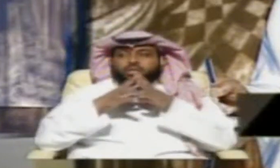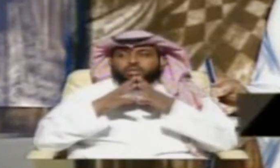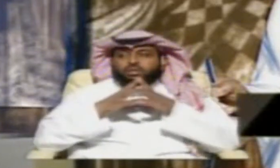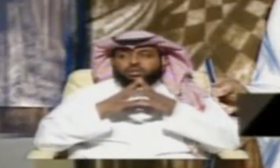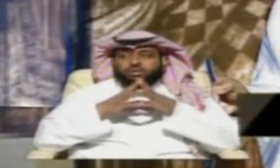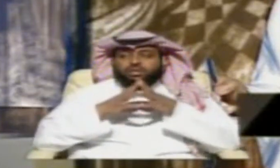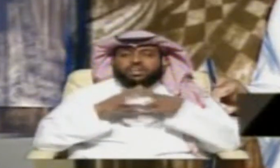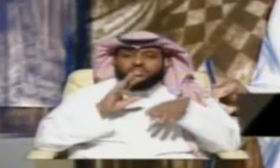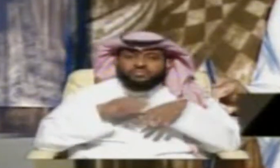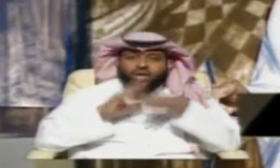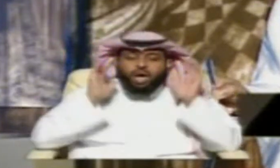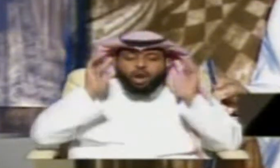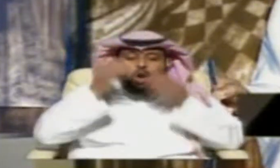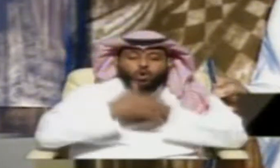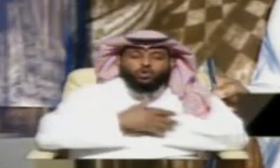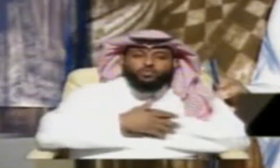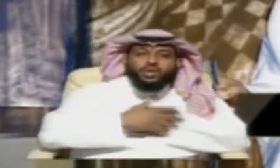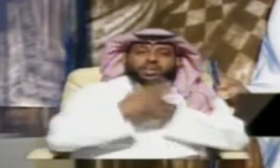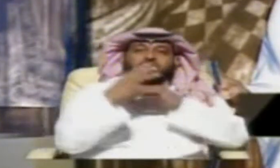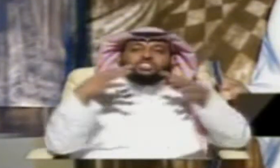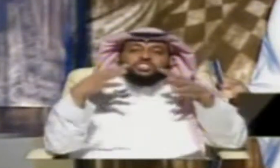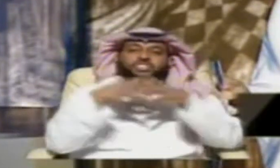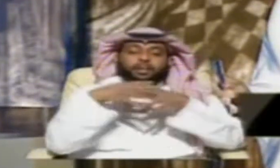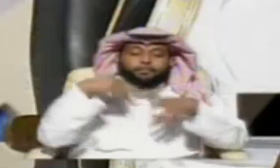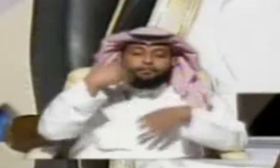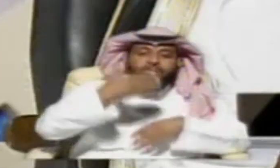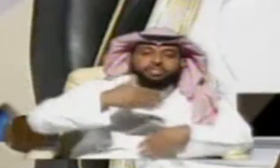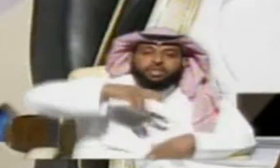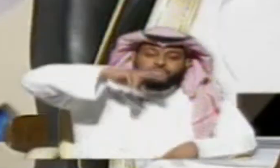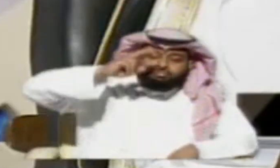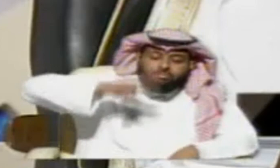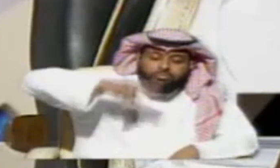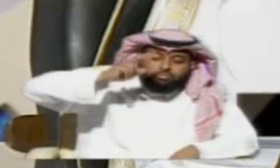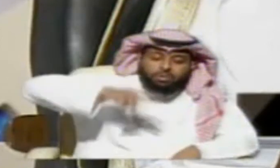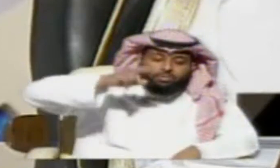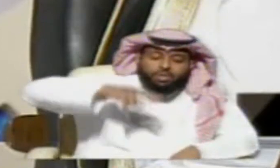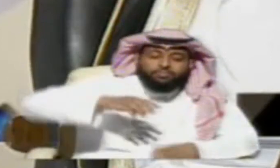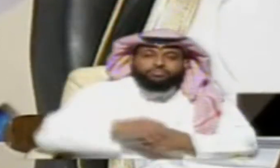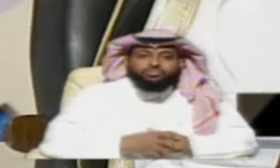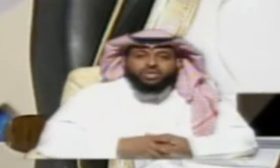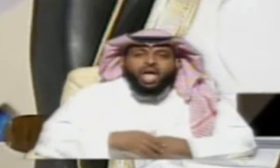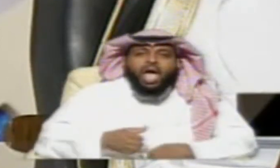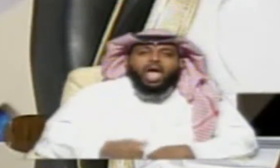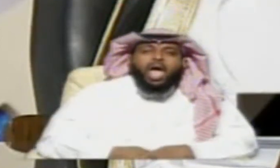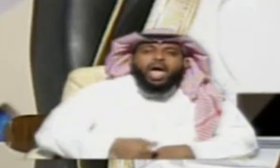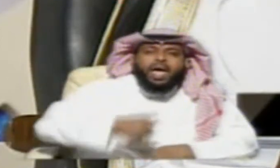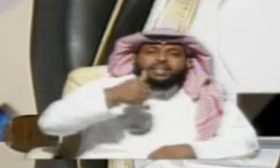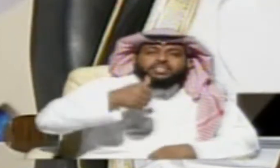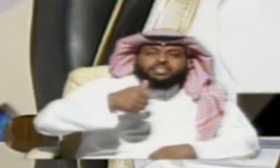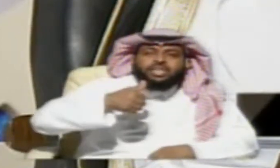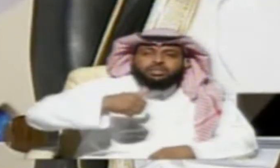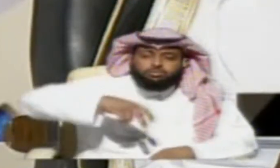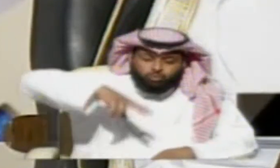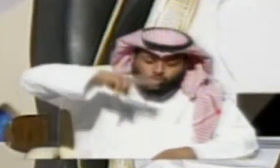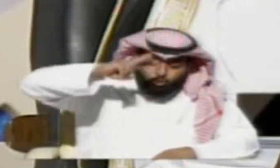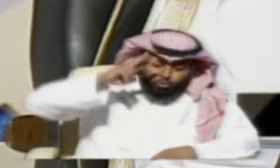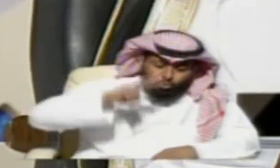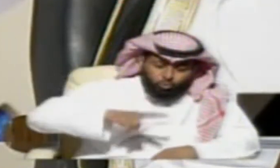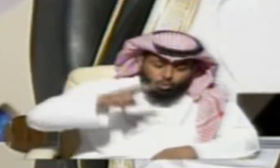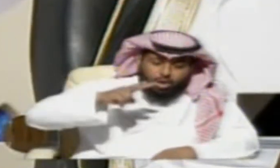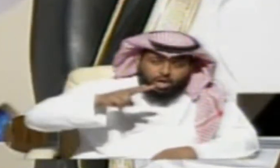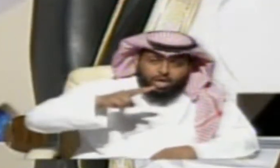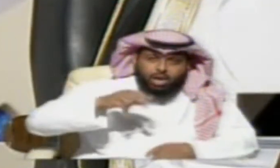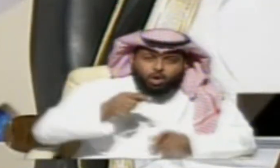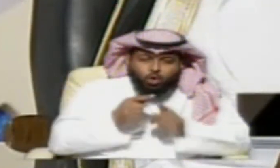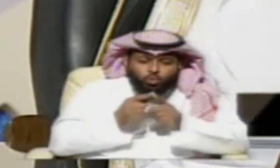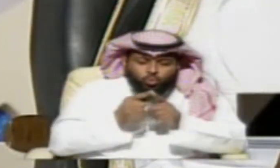سواء في صلاة التراويح أو القيام قيام الليل، أيهما أفضل، إطالة عدد الركعات وقراءة جزئية بسيطة من